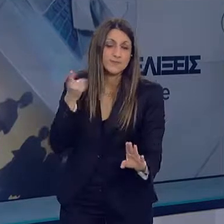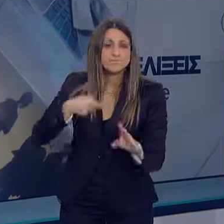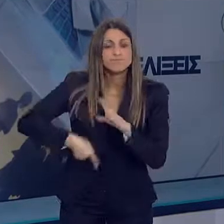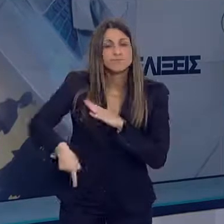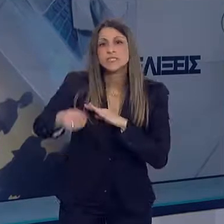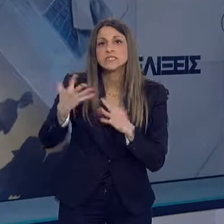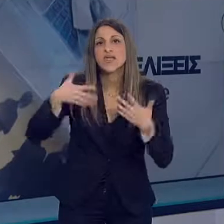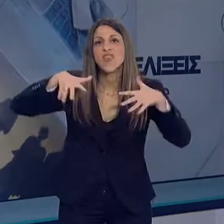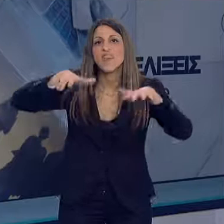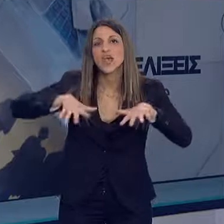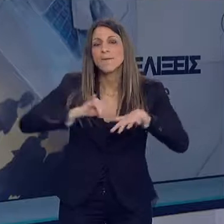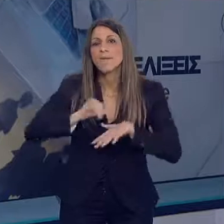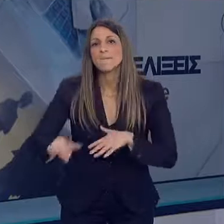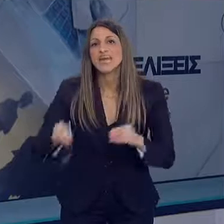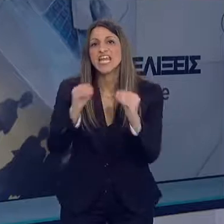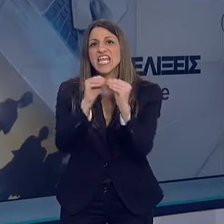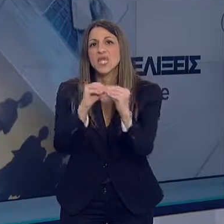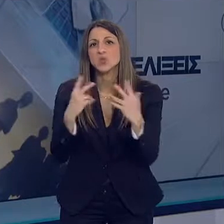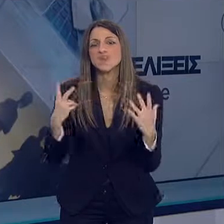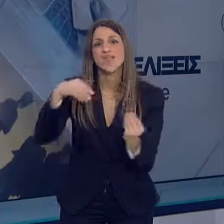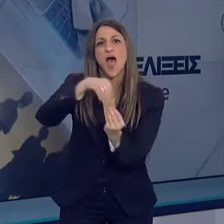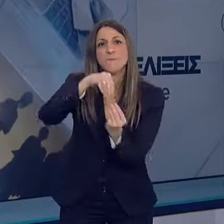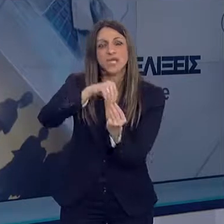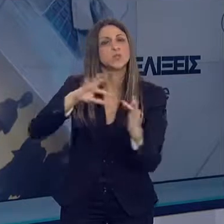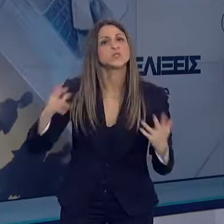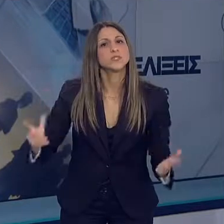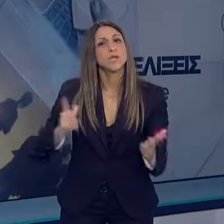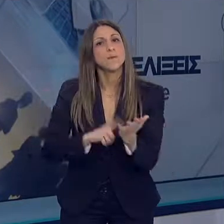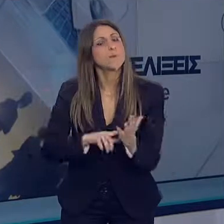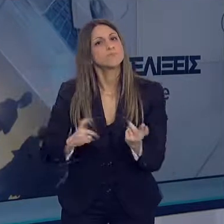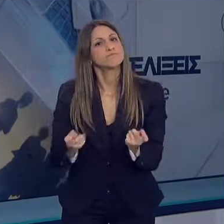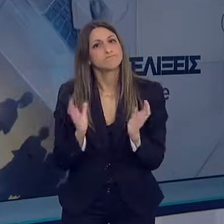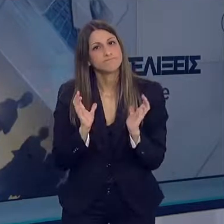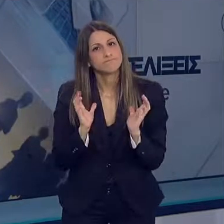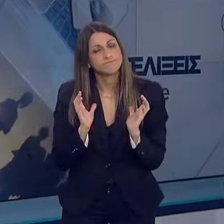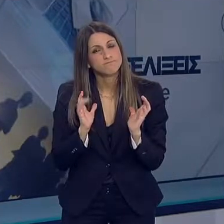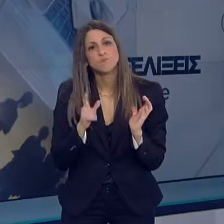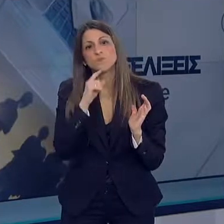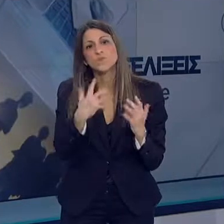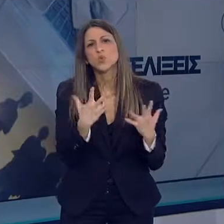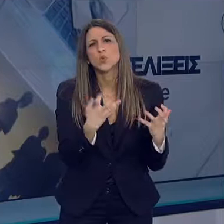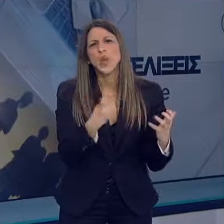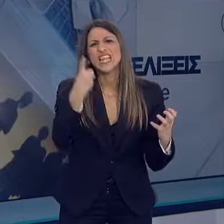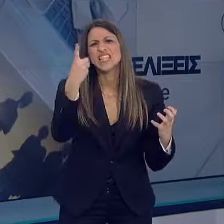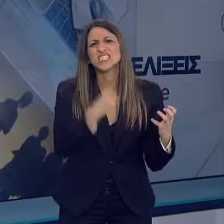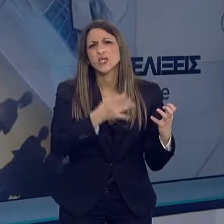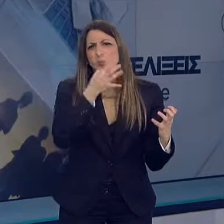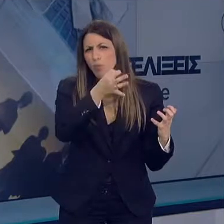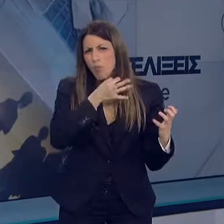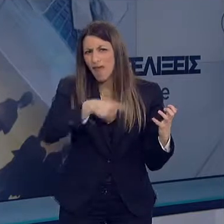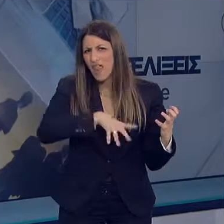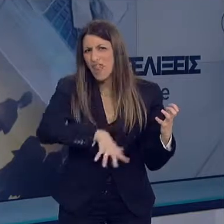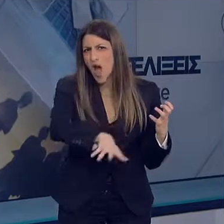επόμενες 10 μέρες και μέχρι τις 27 Απριλίου να κάνουμε αυτό που η συντριπτική πλειοψηφία του ελληνικού λαού με τεράστια υπομονή και επιμονή